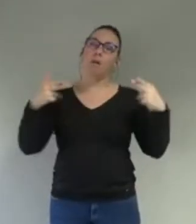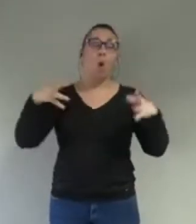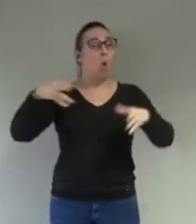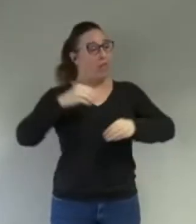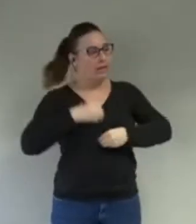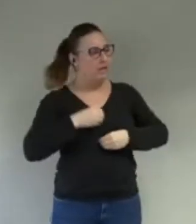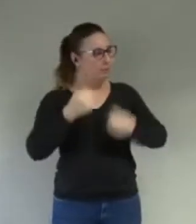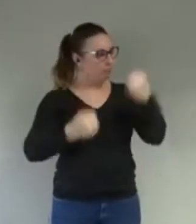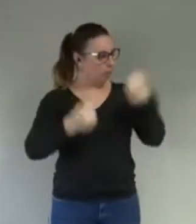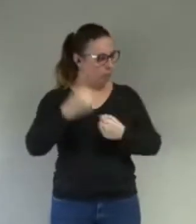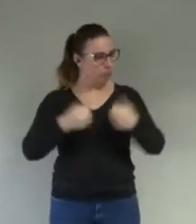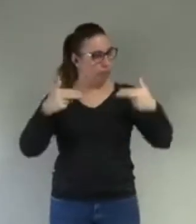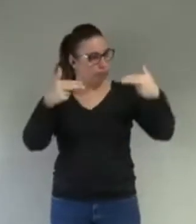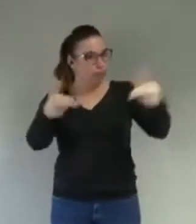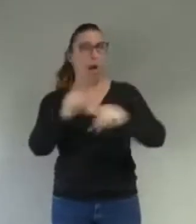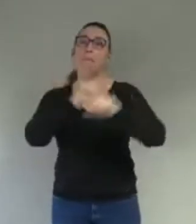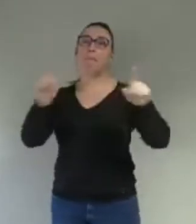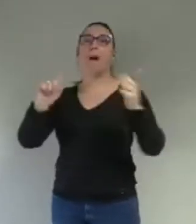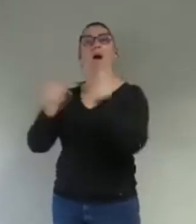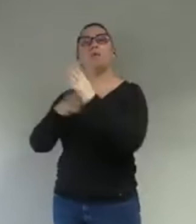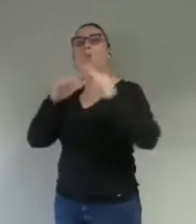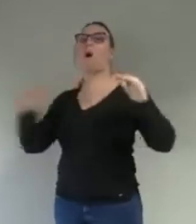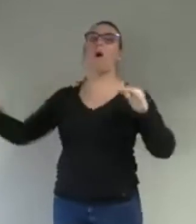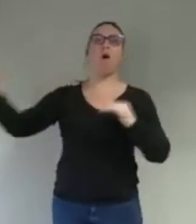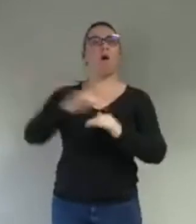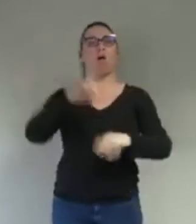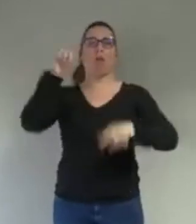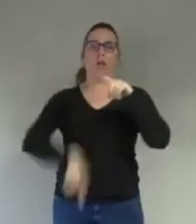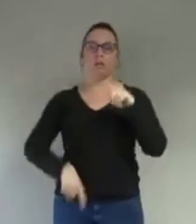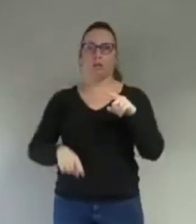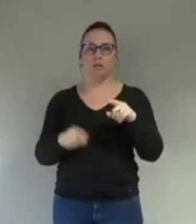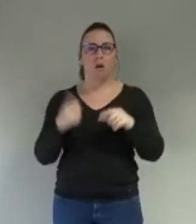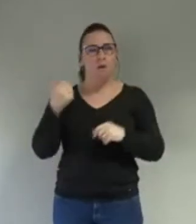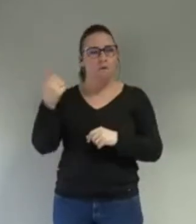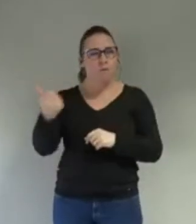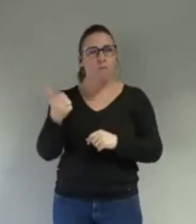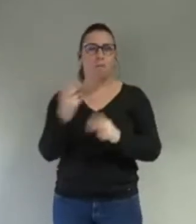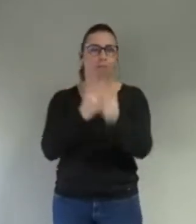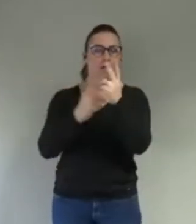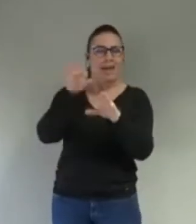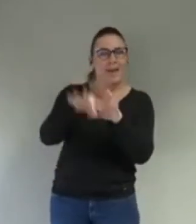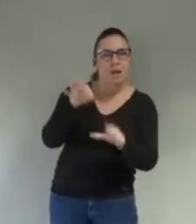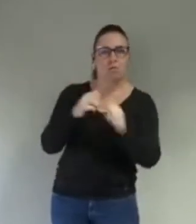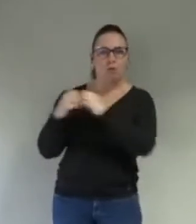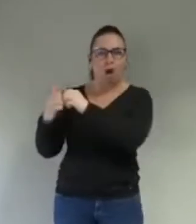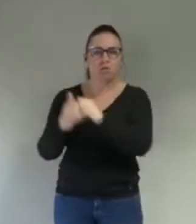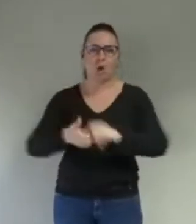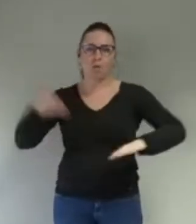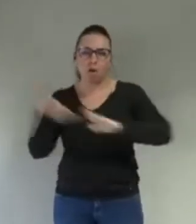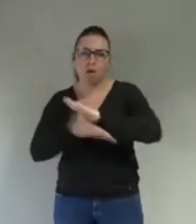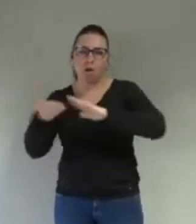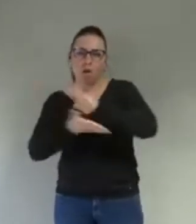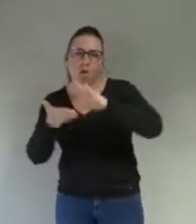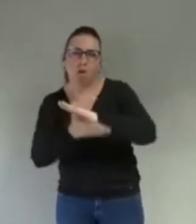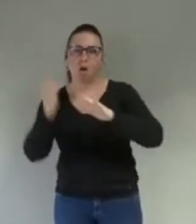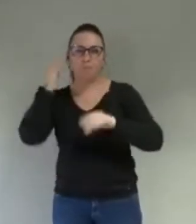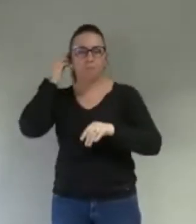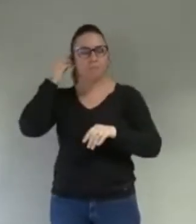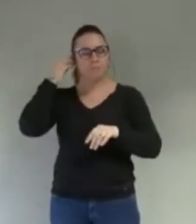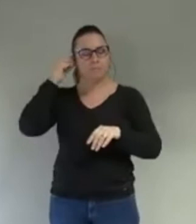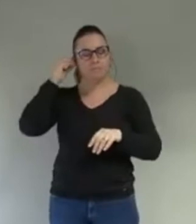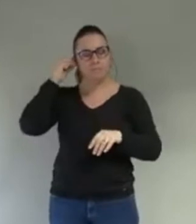pour les automobilistes, pas pour le droit commun. À chaque fois, vos élus et vous-même échouez à apporter des réponses à ces